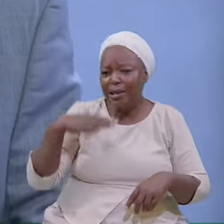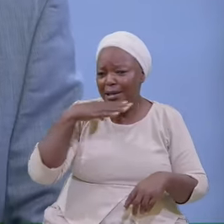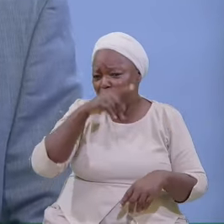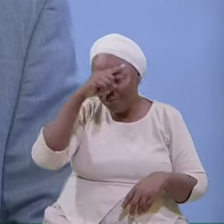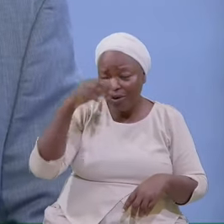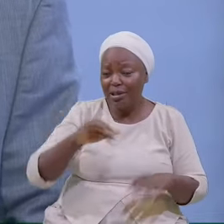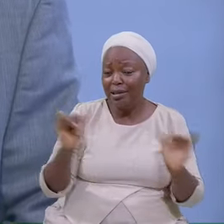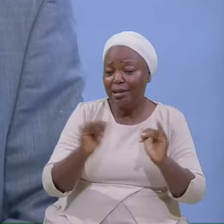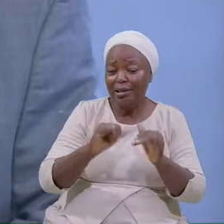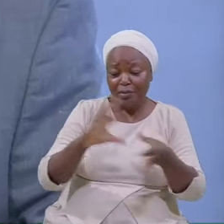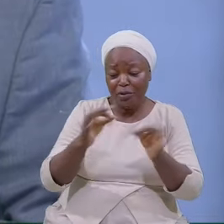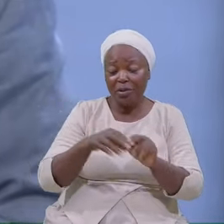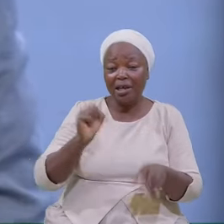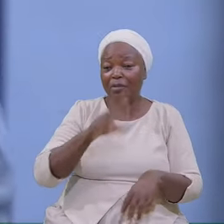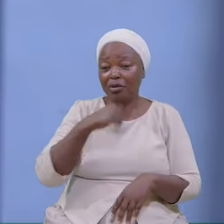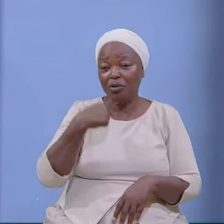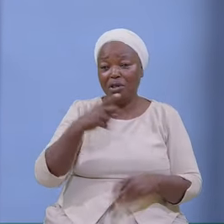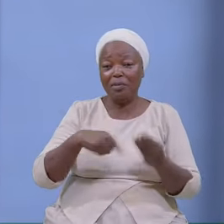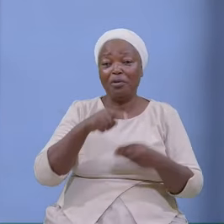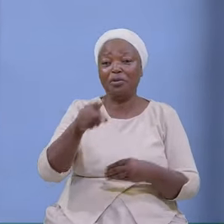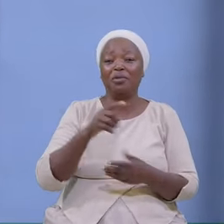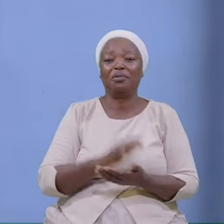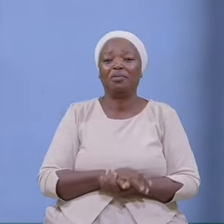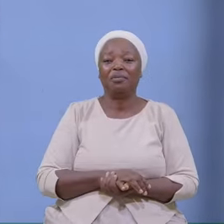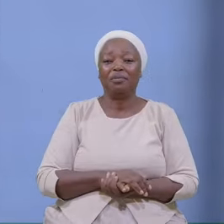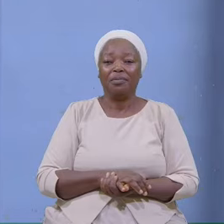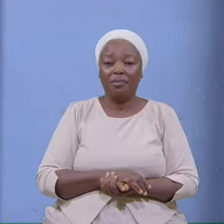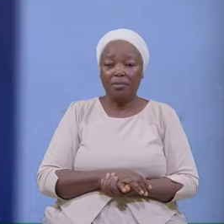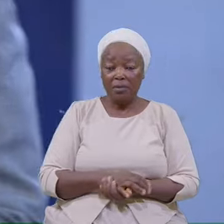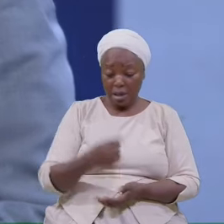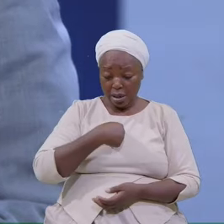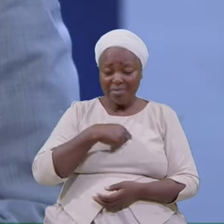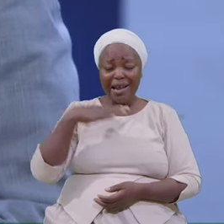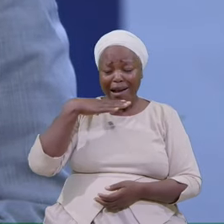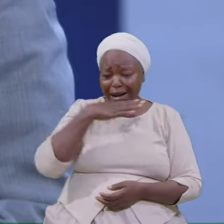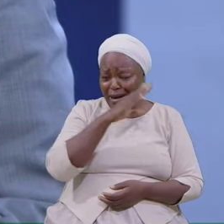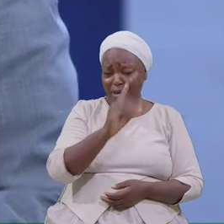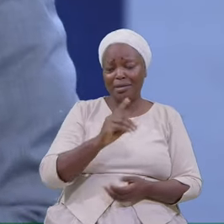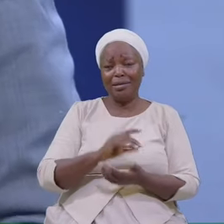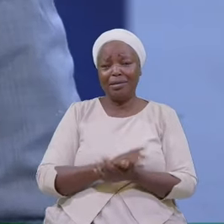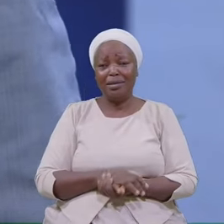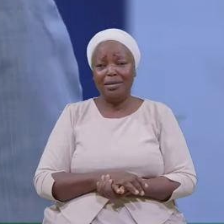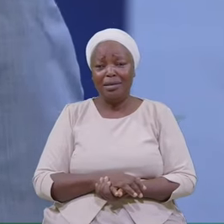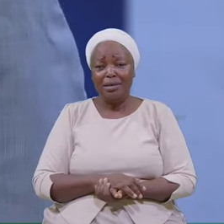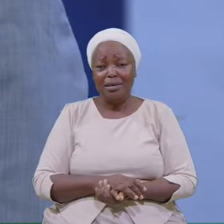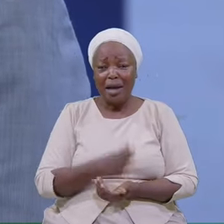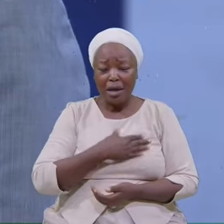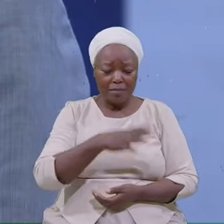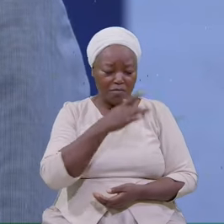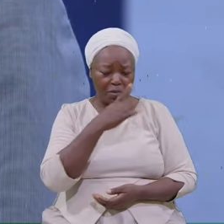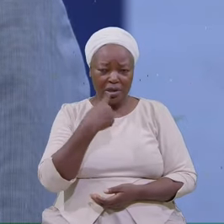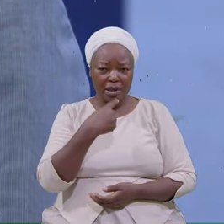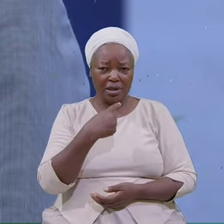can be told about you. On ne peut pas vous rire du monde parce qu'on peut raconter la même histoire de vous. Oui, j'ai menti. Je mentais. And mommy said, if